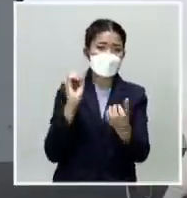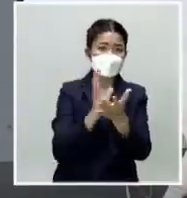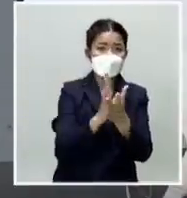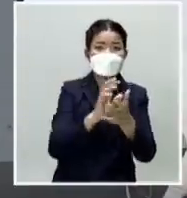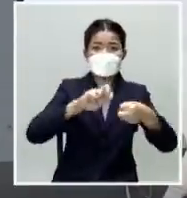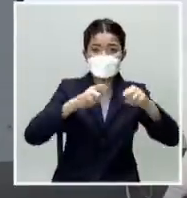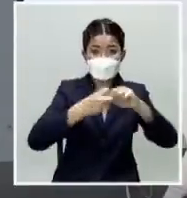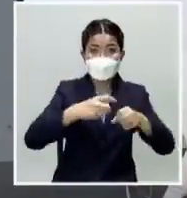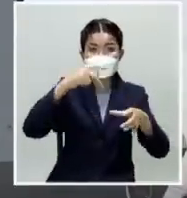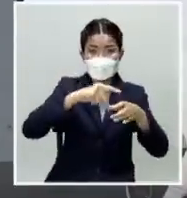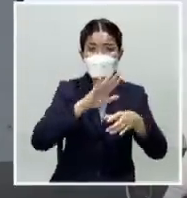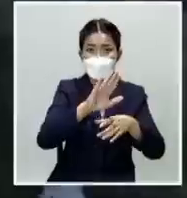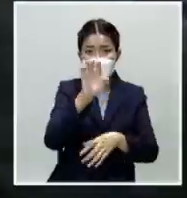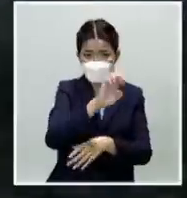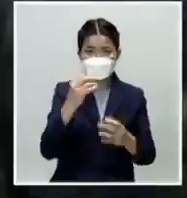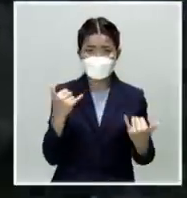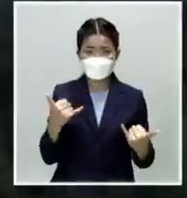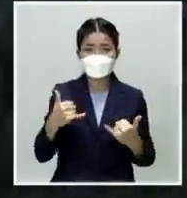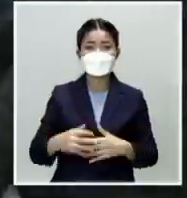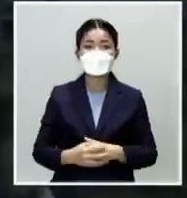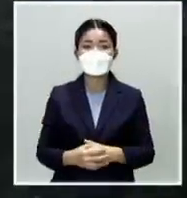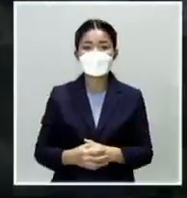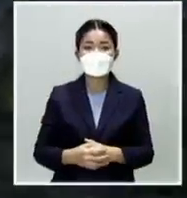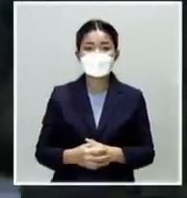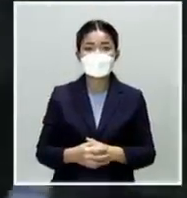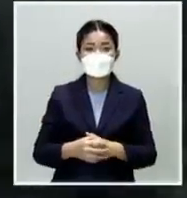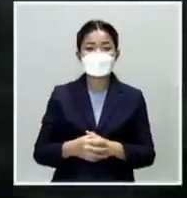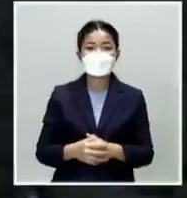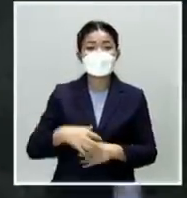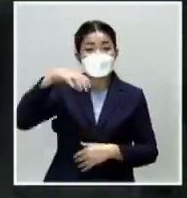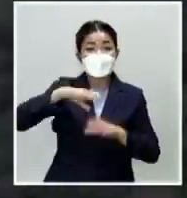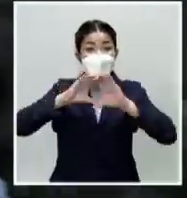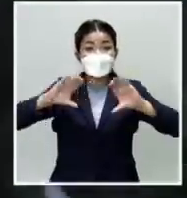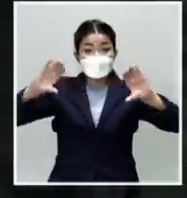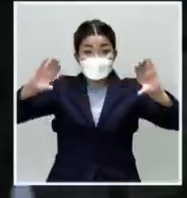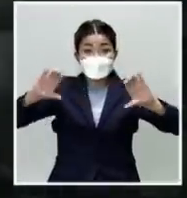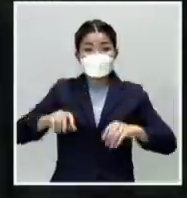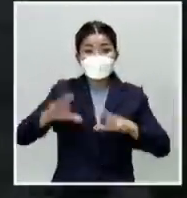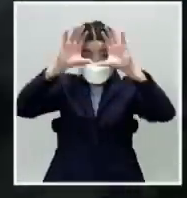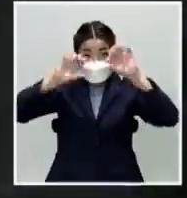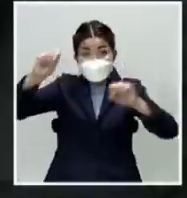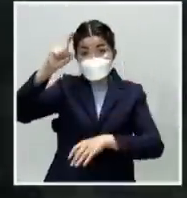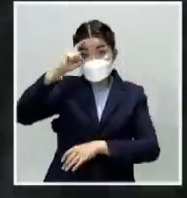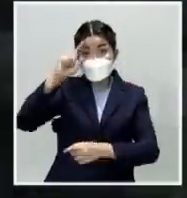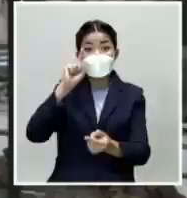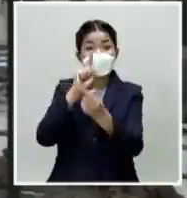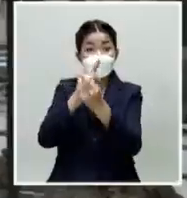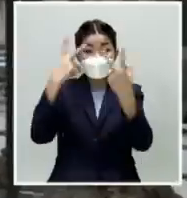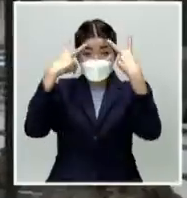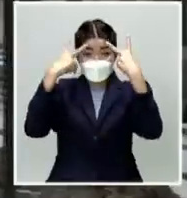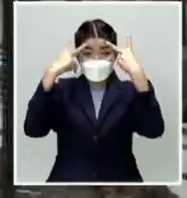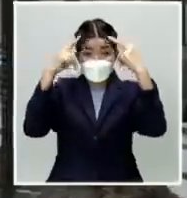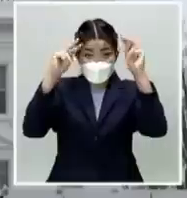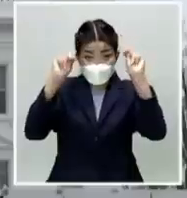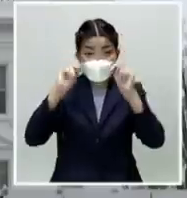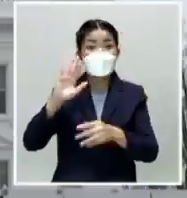งานของยุโรปที่เกิดขึ้นในเวลานี้อยู่แล้วล่าสุดทำเนียบขาวเปิดเผยว่าประธานาธิบดีไบเดนจะพบกับนายกรัฐมนตรีโอลาฟโช